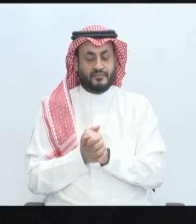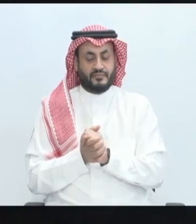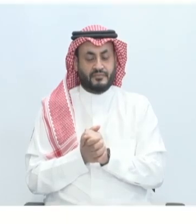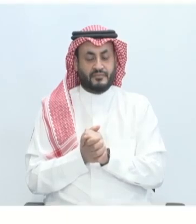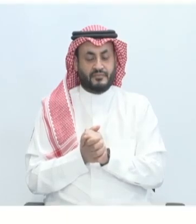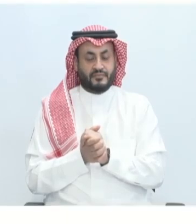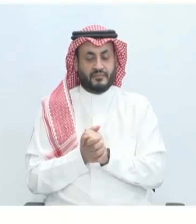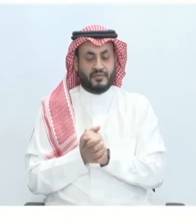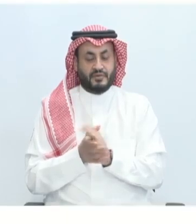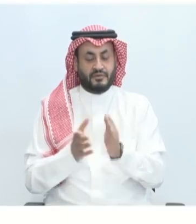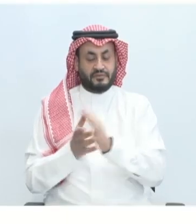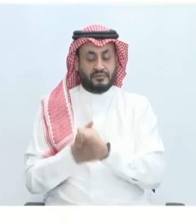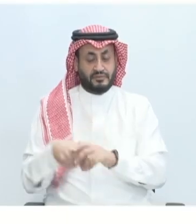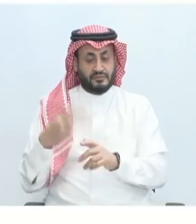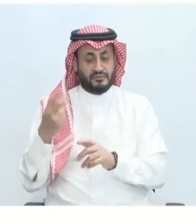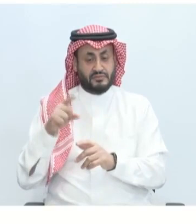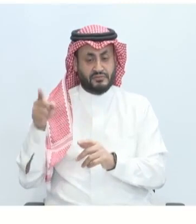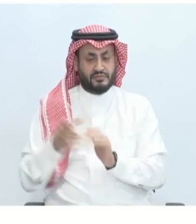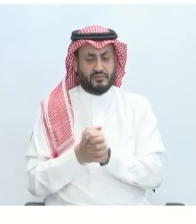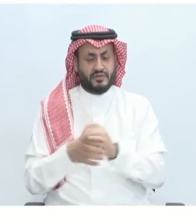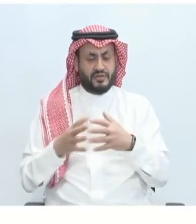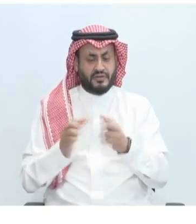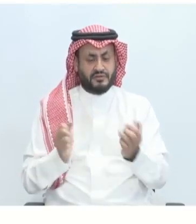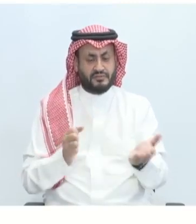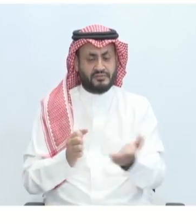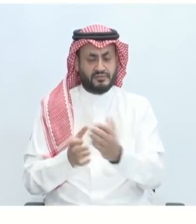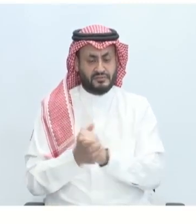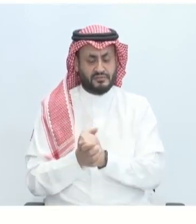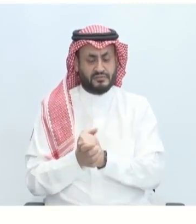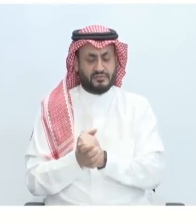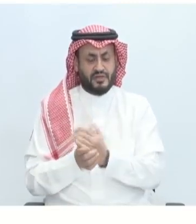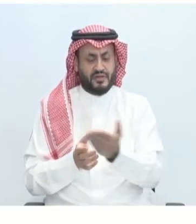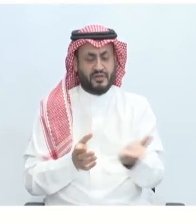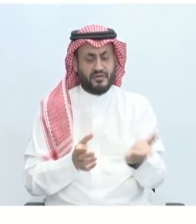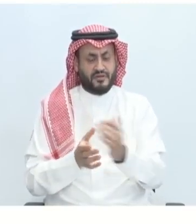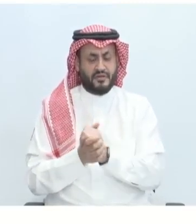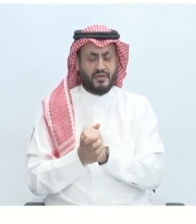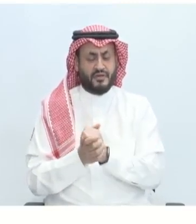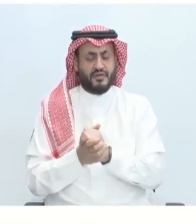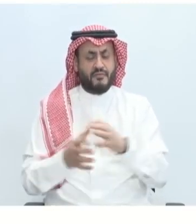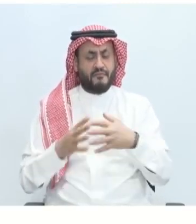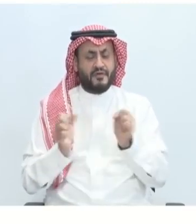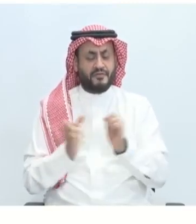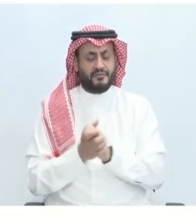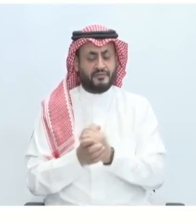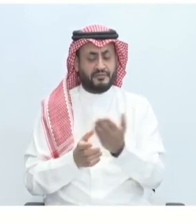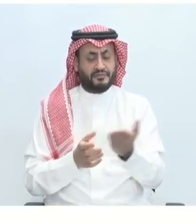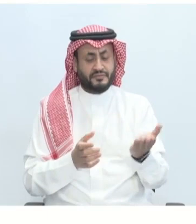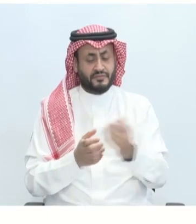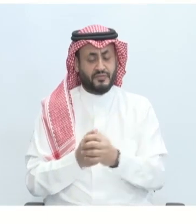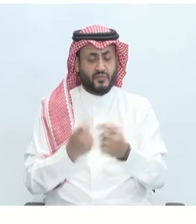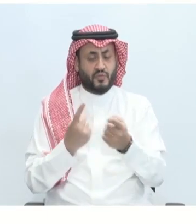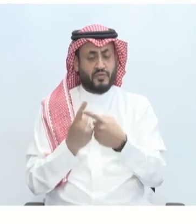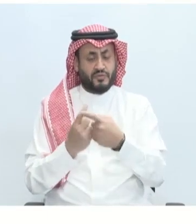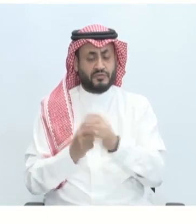والانذار السؤال الاخر بين معاني الكلمات الاتيه يتوكل تعفو وتغفر فتنه نبدا بالكلمه